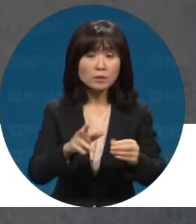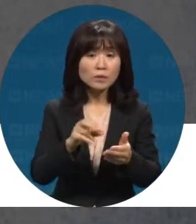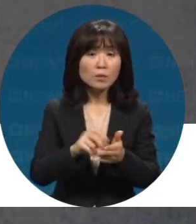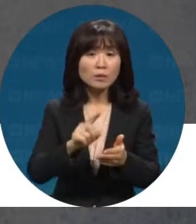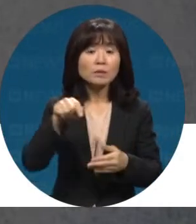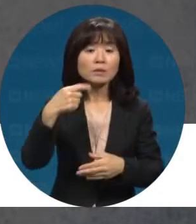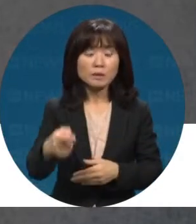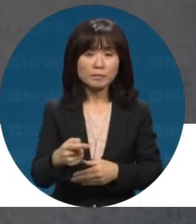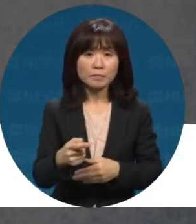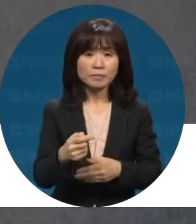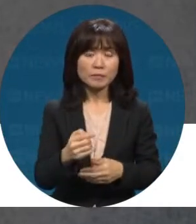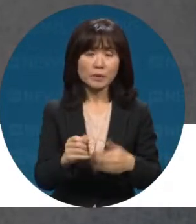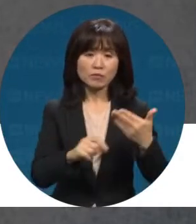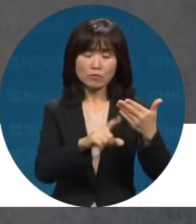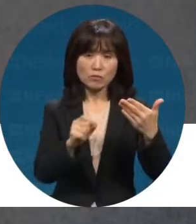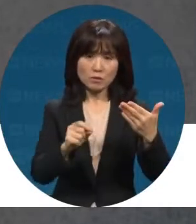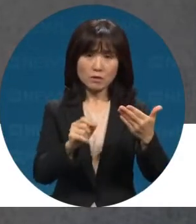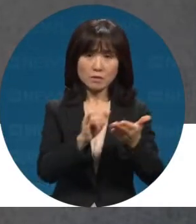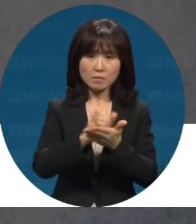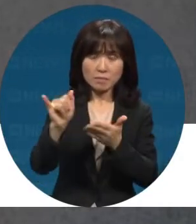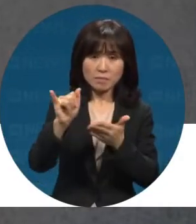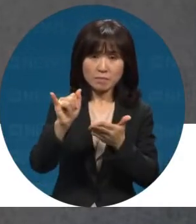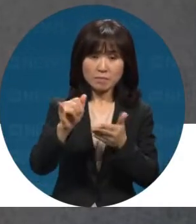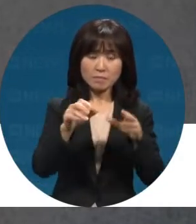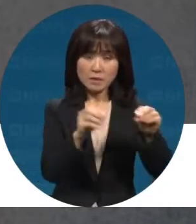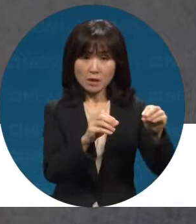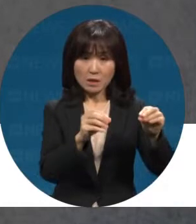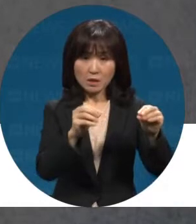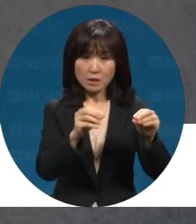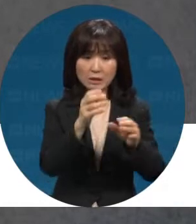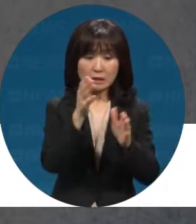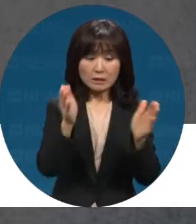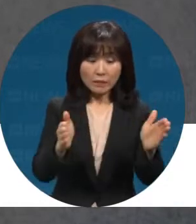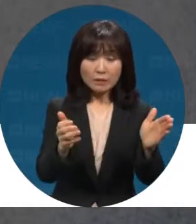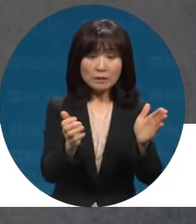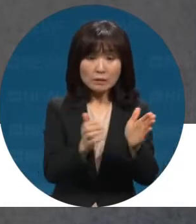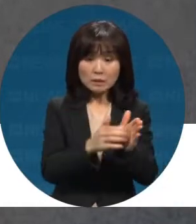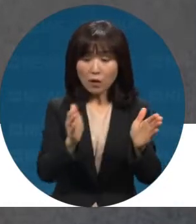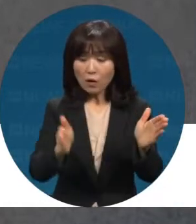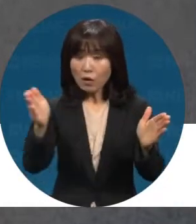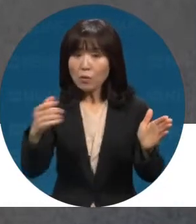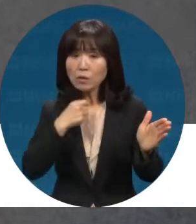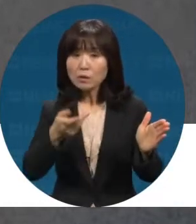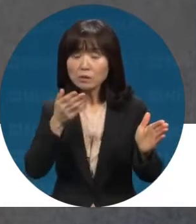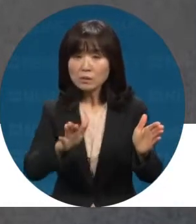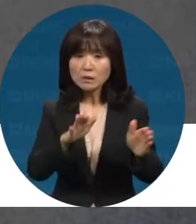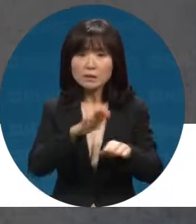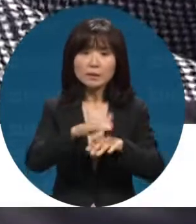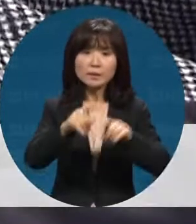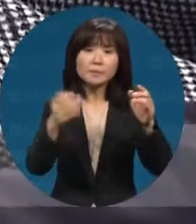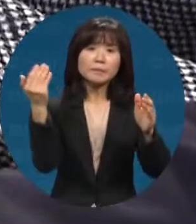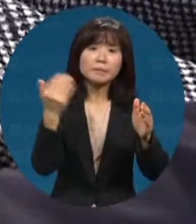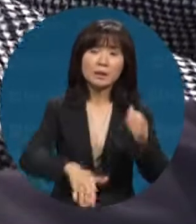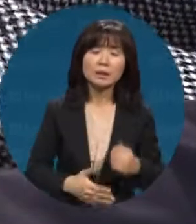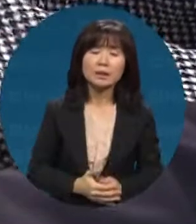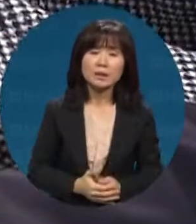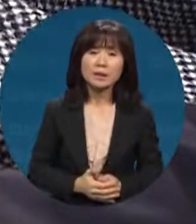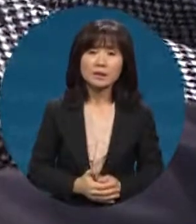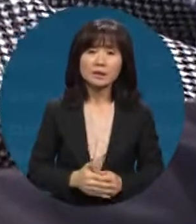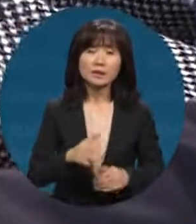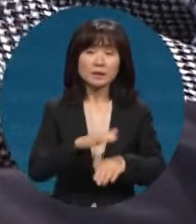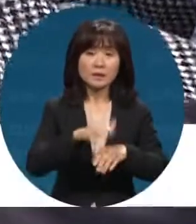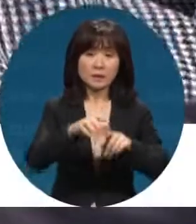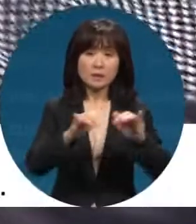출국금지조치가 끝나는 날짜에 맞춰 연장 신청을 하려했지만 제대로 이행되지 않은 겁니다 이행원한테